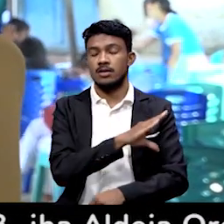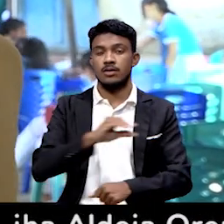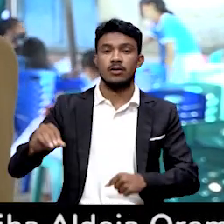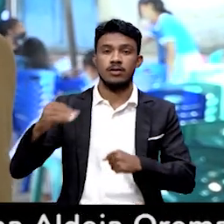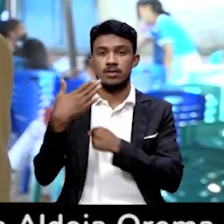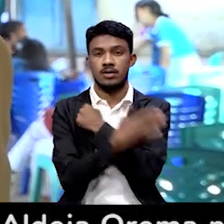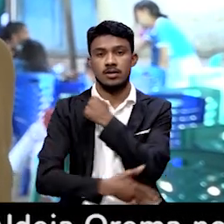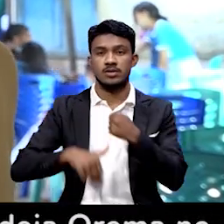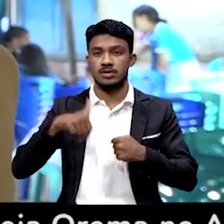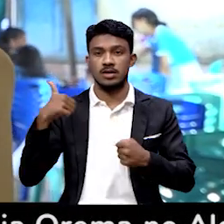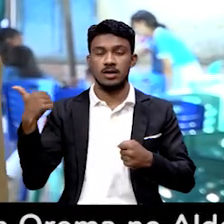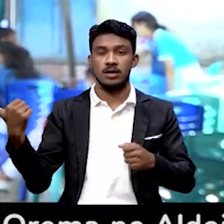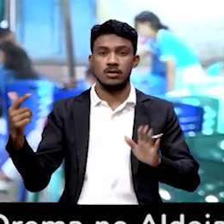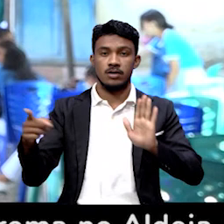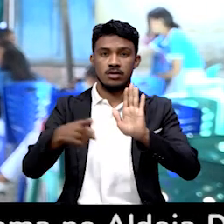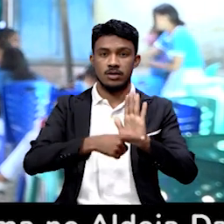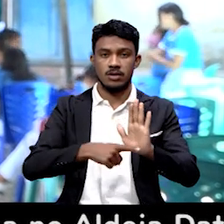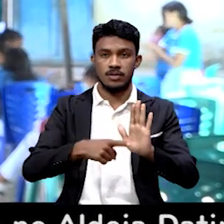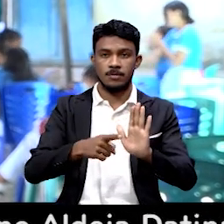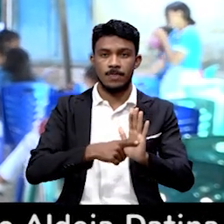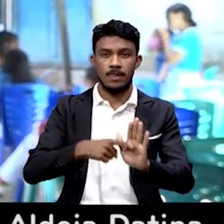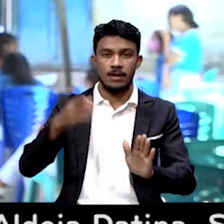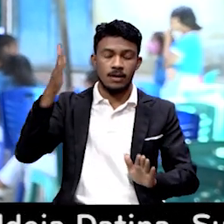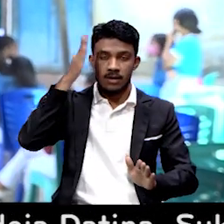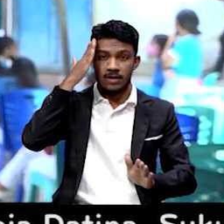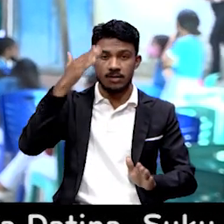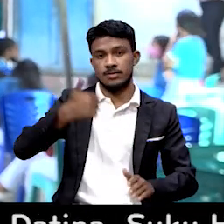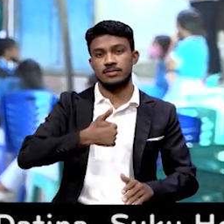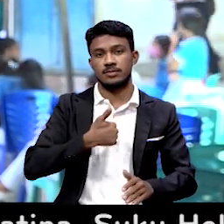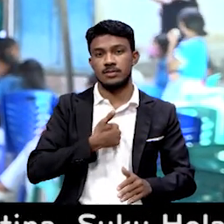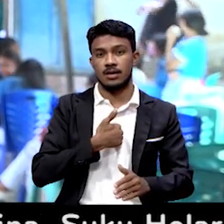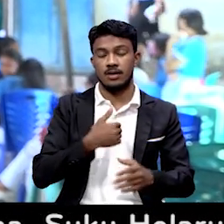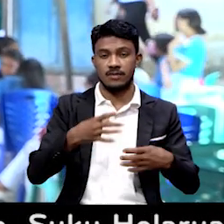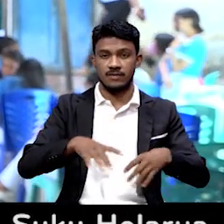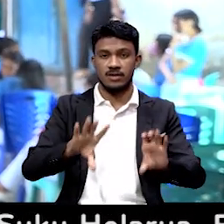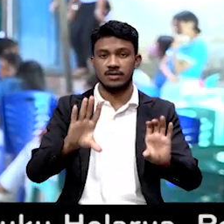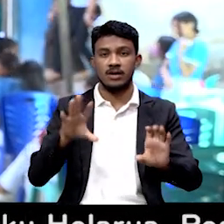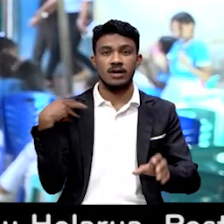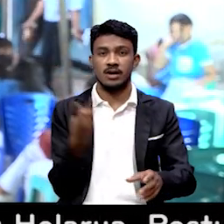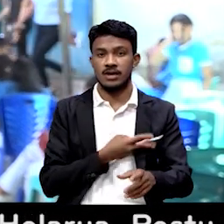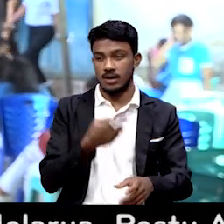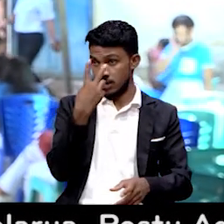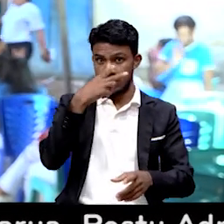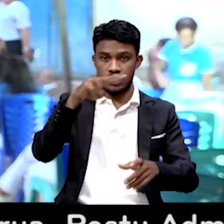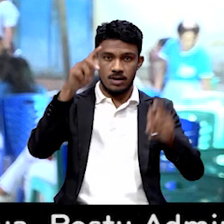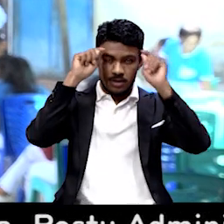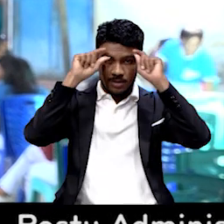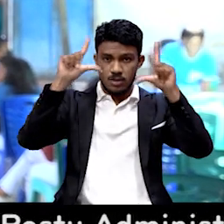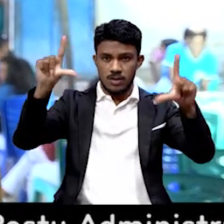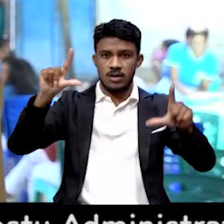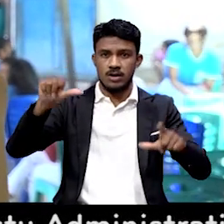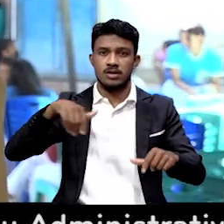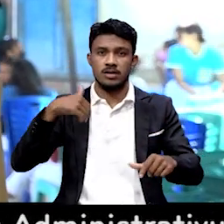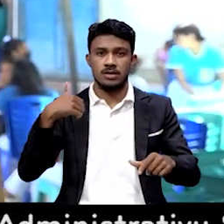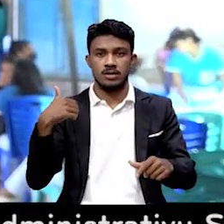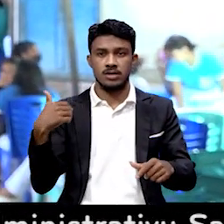negativo sull'impresa e sul privato di Timor-Leste. Ma in Italia Timor-Leste non consegue una concorrenza